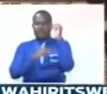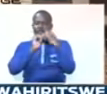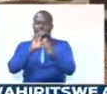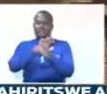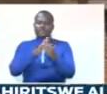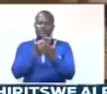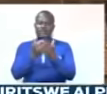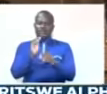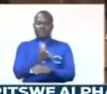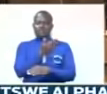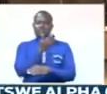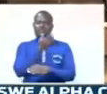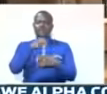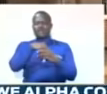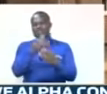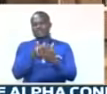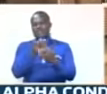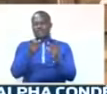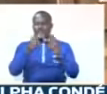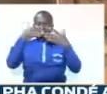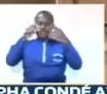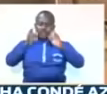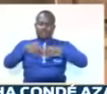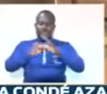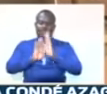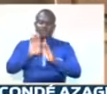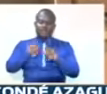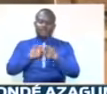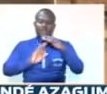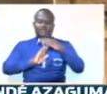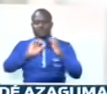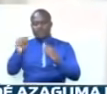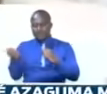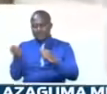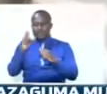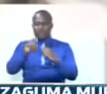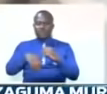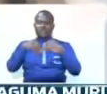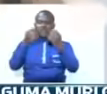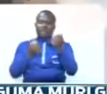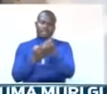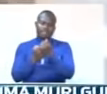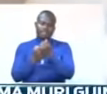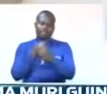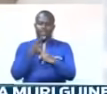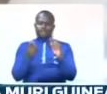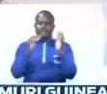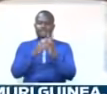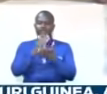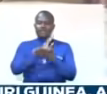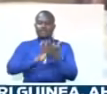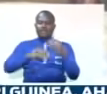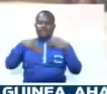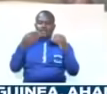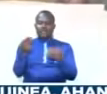ibisabwa bagakurwamo, abafite aho bamaze kwigeza mu iterambere nabo bagasimbuzwa abandi bakwiriye guhabwa izi nkunga. Cyakora hari abahabwa